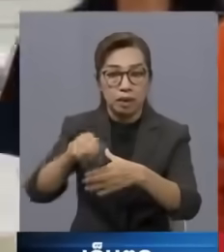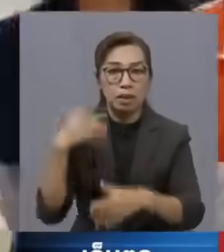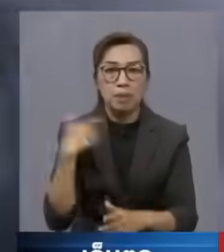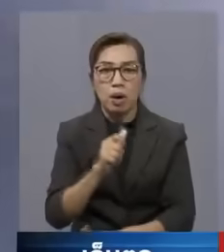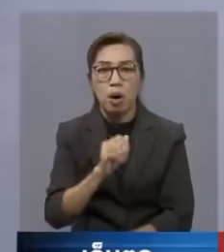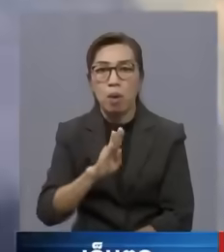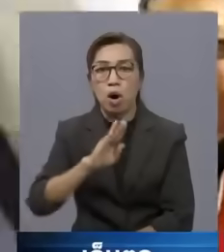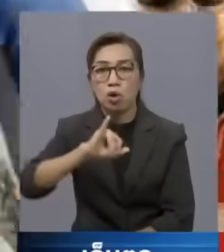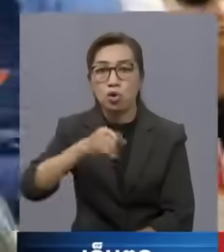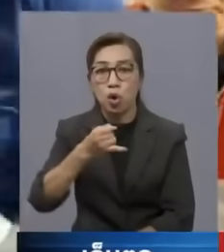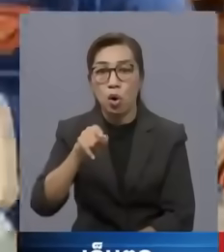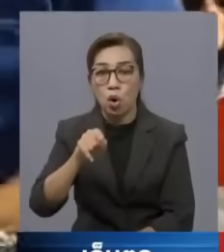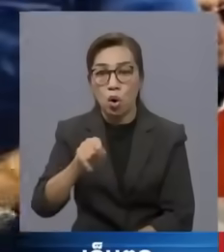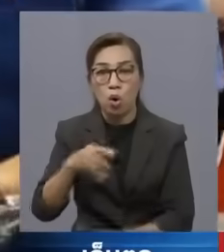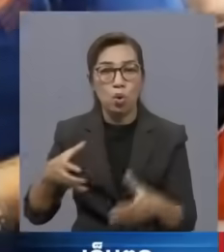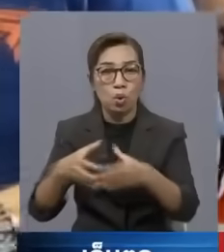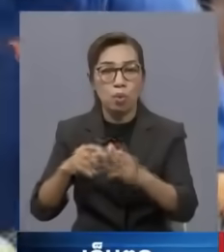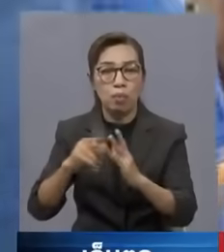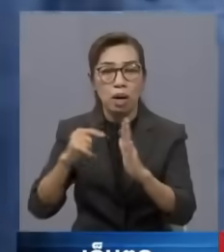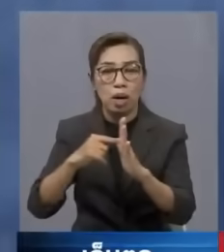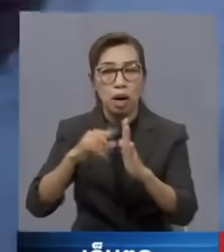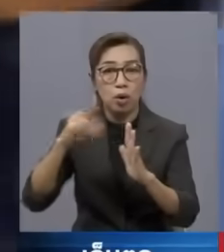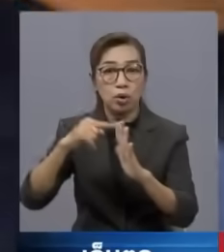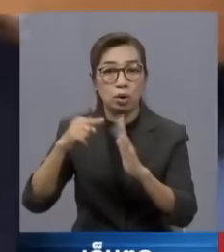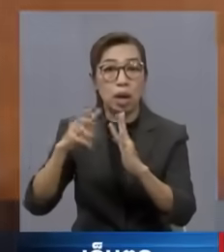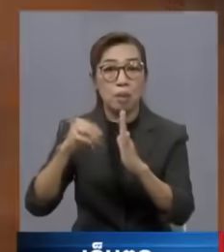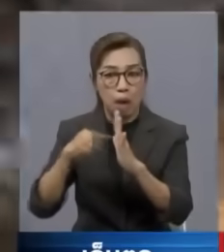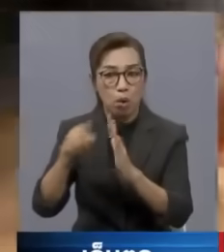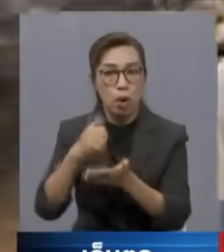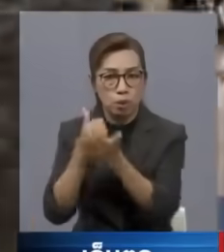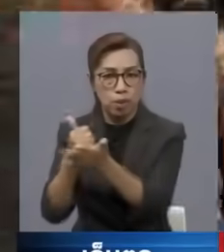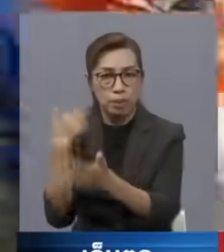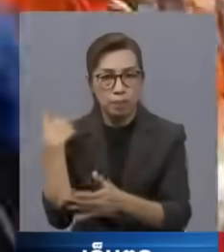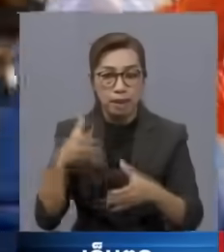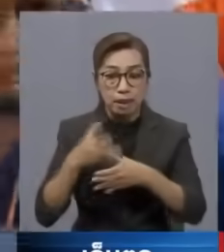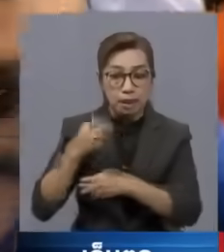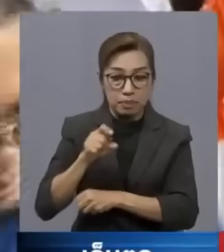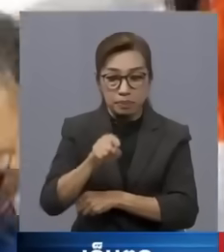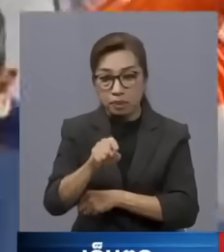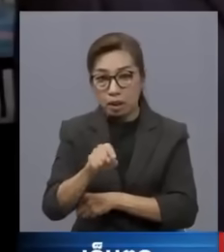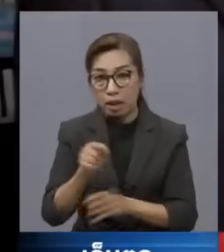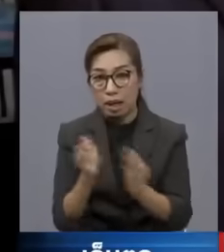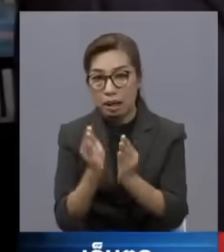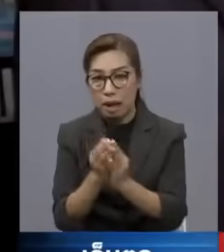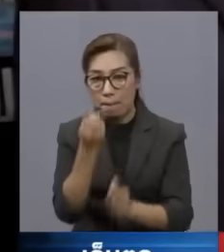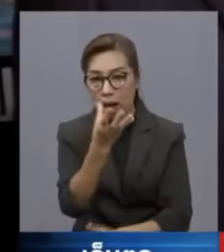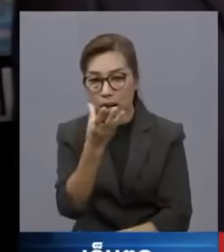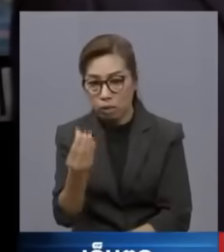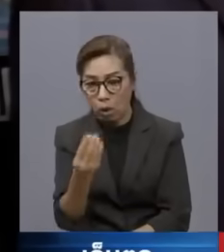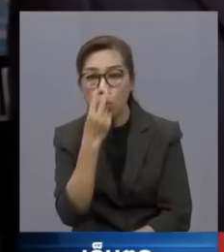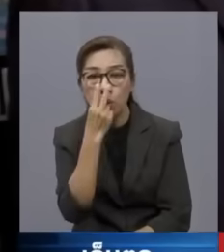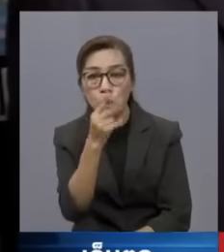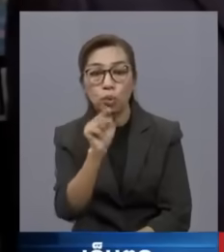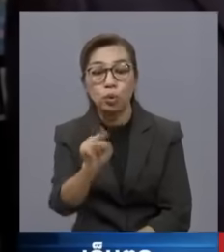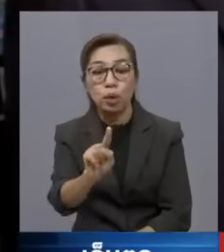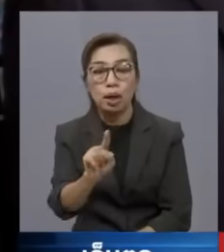อบจเขตเขาชะเมาน่าจะนอนมาคุณหมอบัญญัติจากประชาธิปัตย์เนี่ยก็ได้คะแนนมากน้อยแค่ไหนก็ต้อง